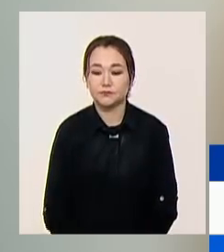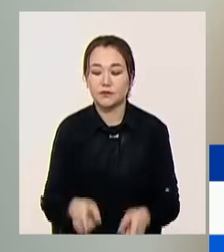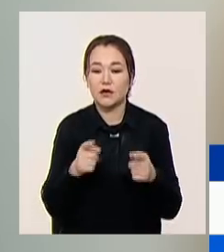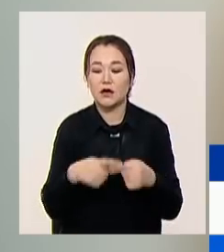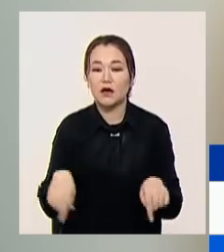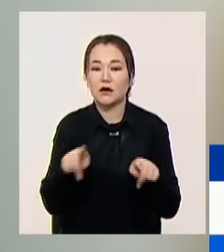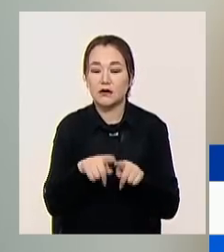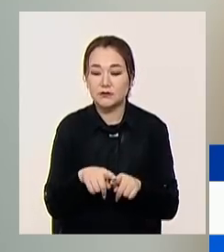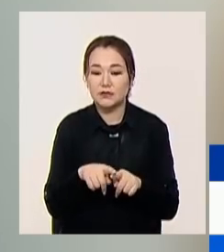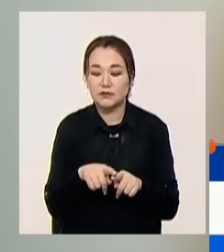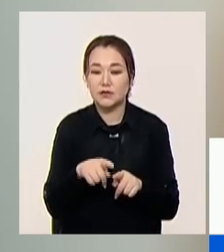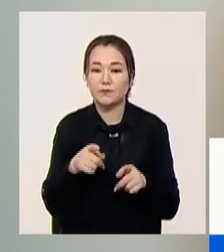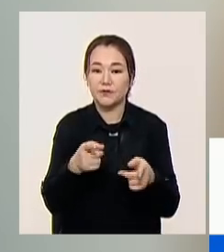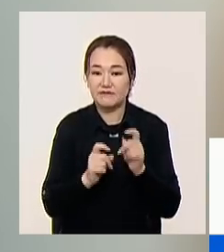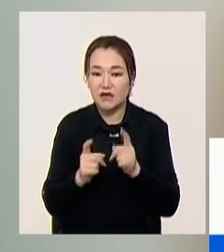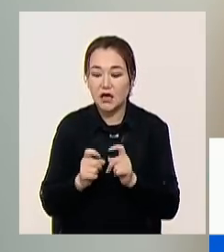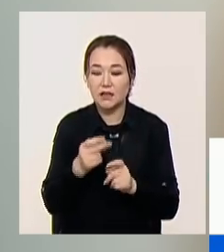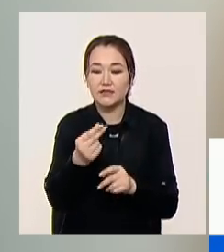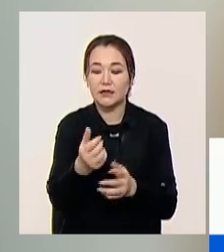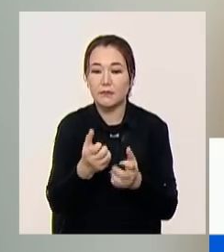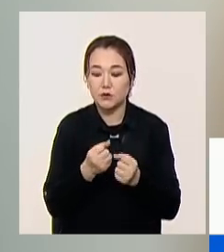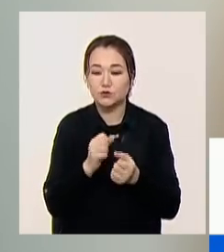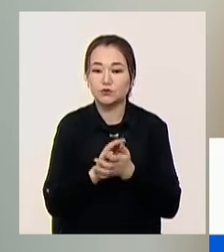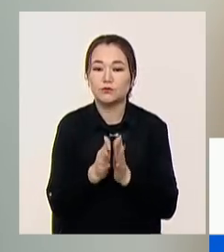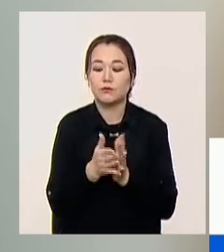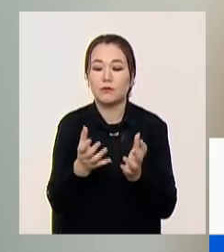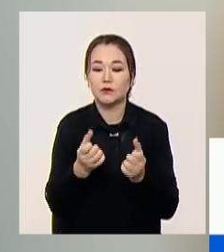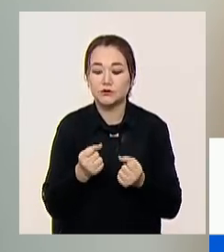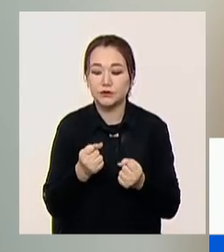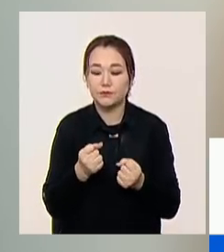Организатор привлекала инвестиции с условием получения